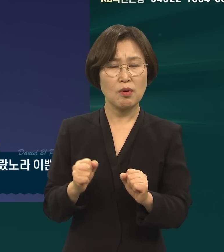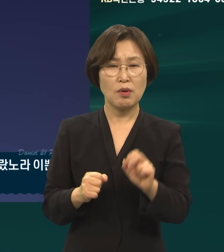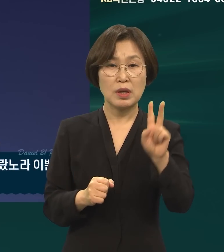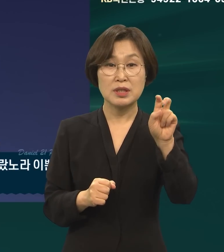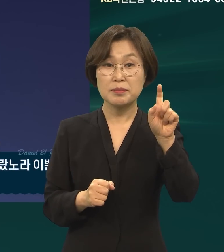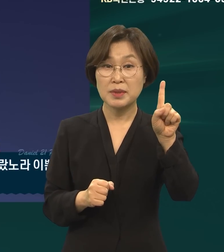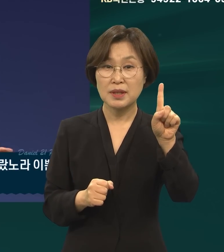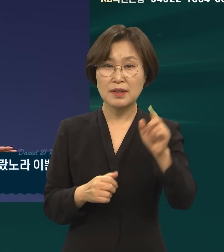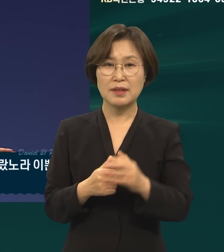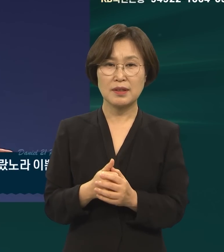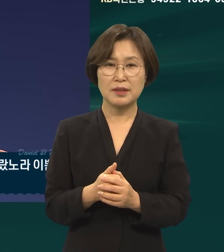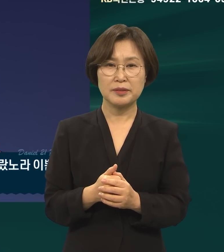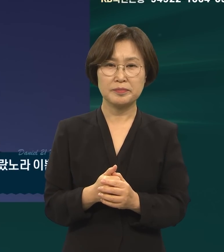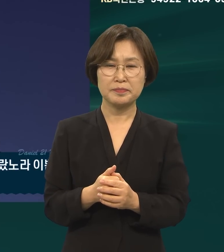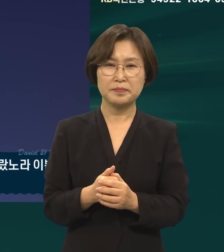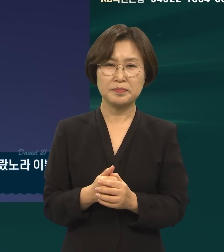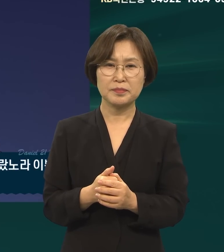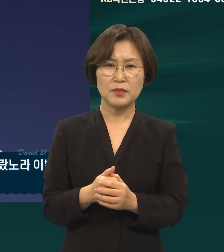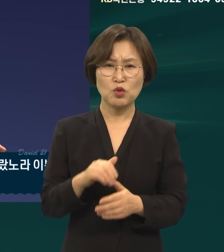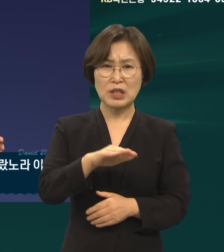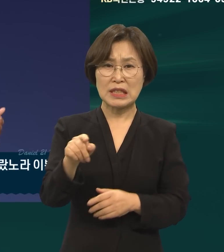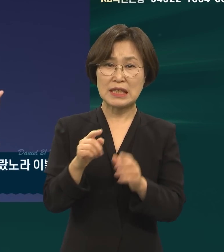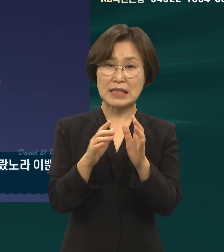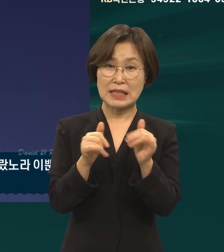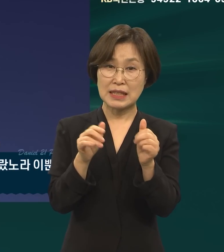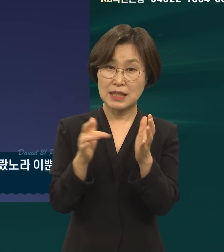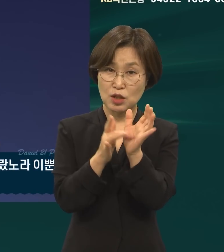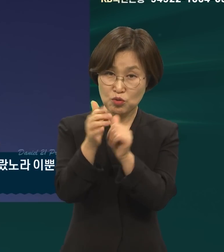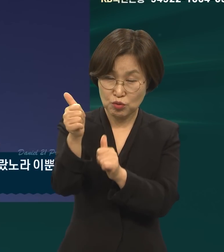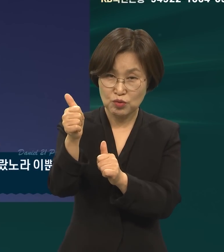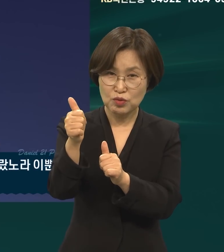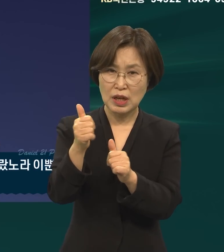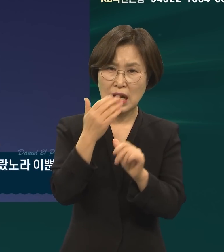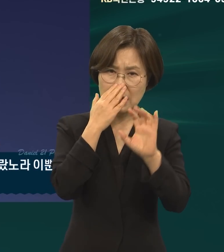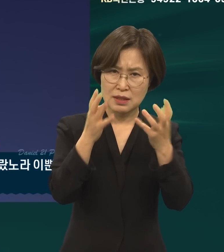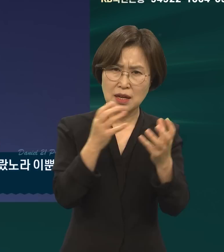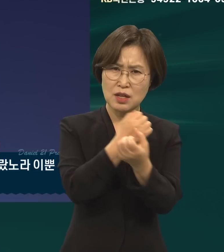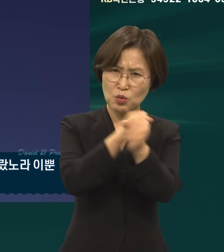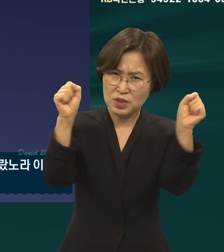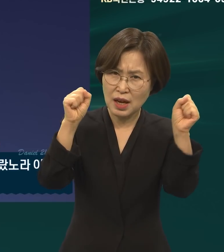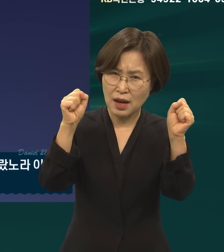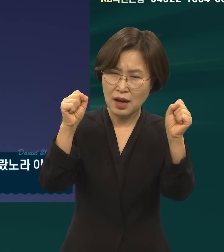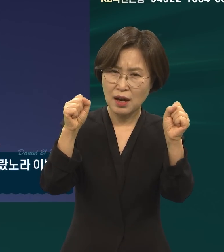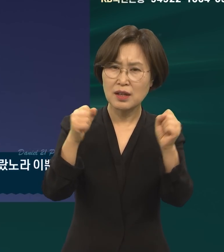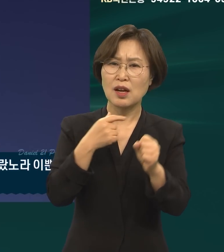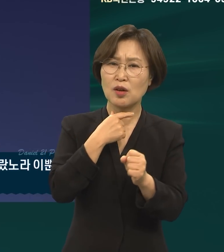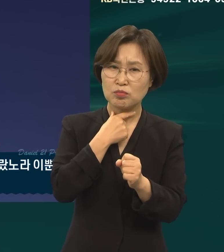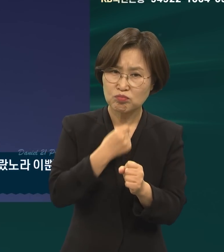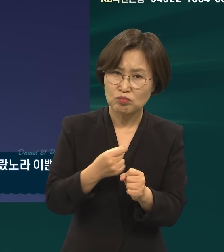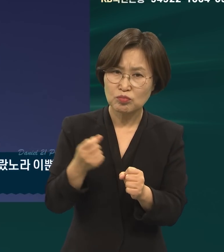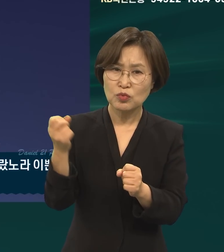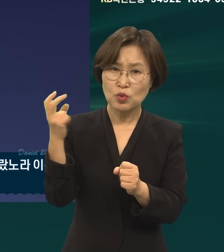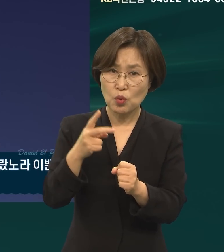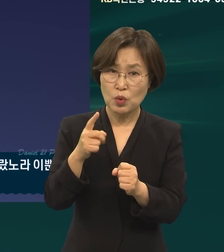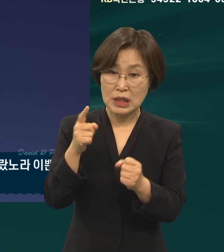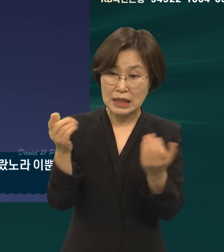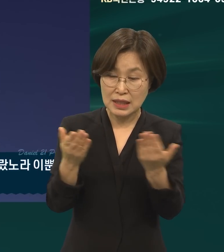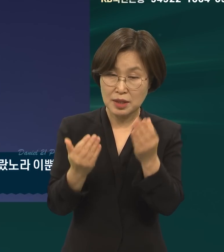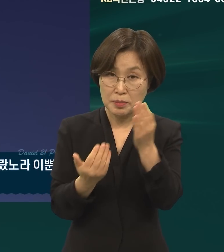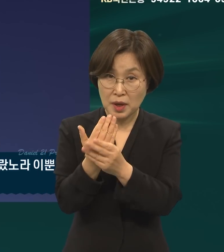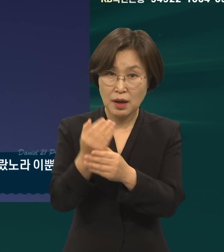21절 제가 읽겠습니다. 우리는 이 사람이 이스라엘 속량 구속할 자라고 바랐노라. 이뿐 아니라 이 일은 한 지가